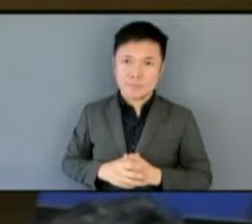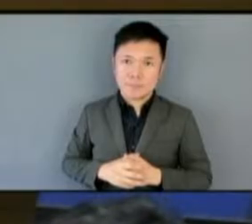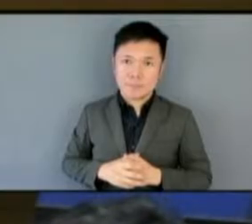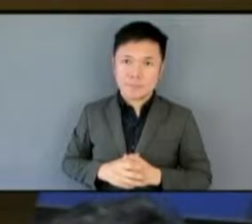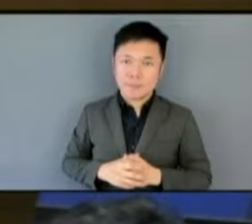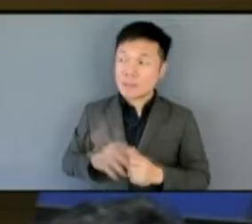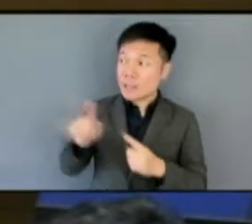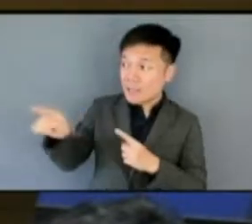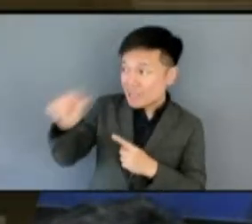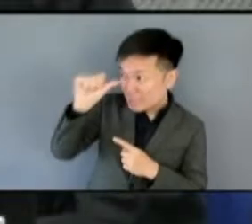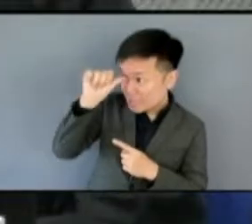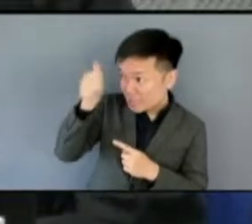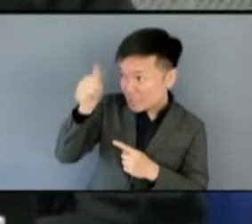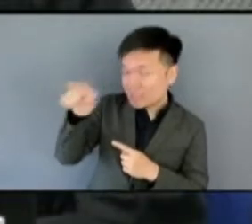мистер Рачид Прасад.